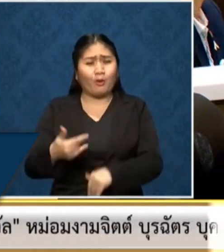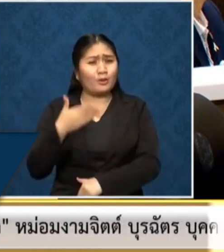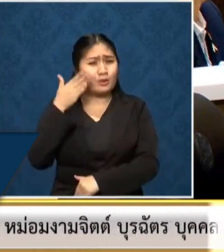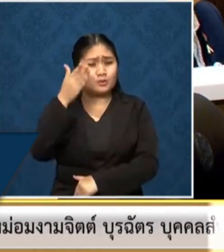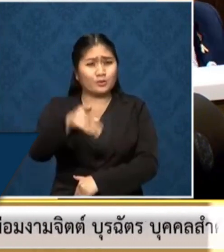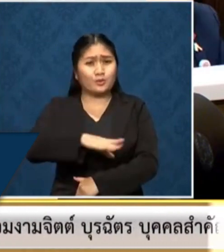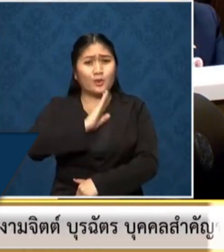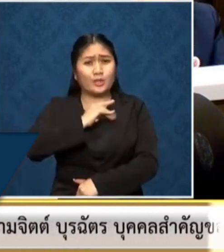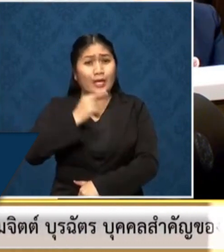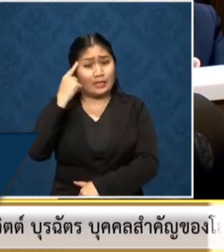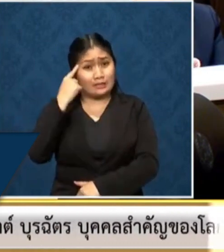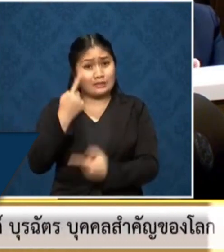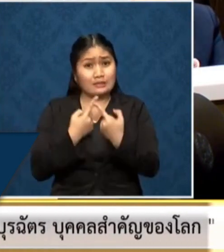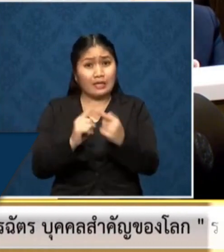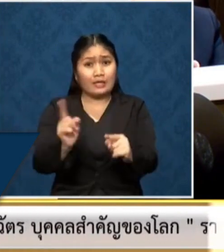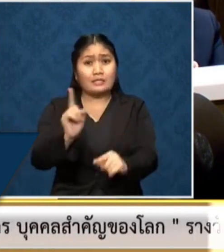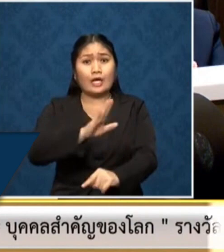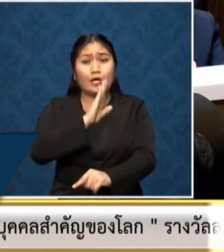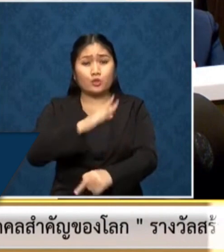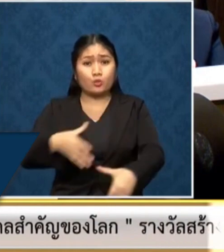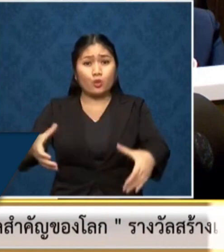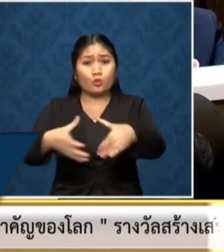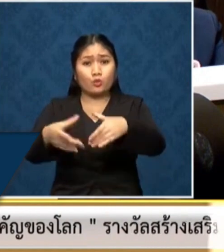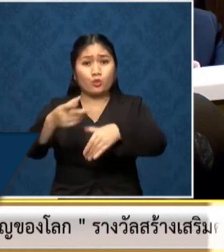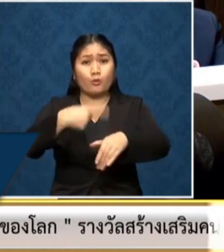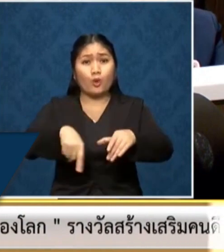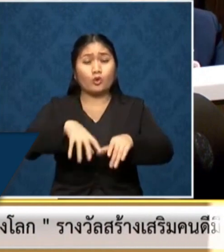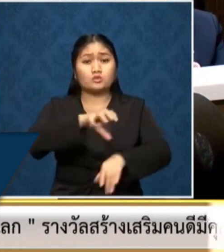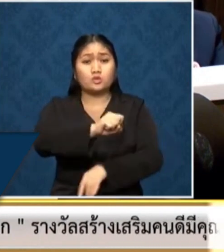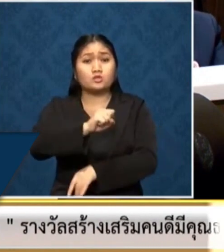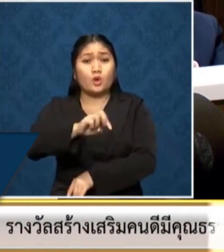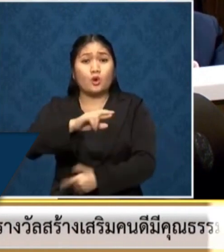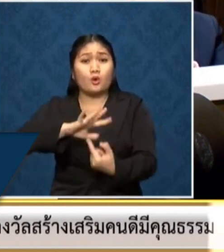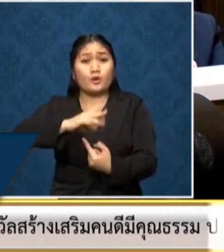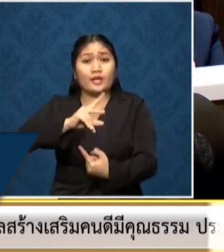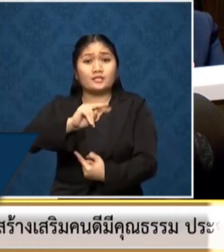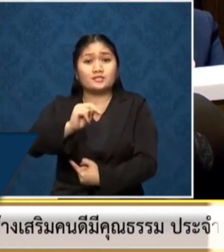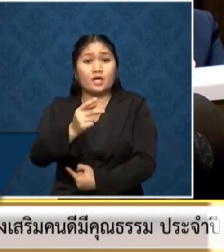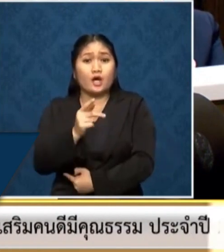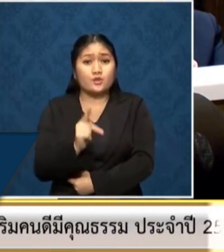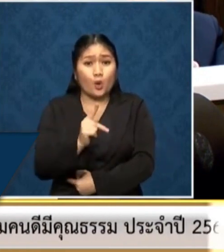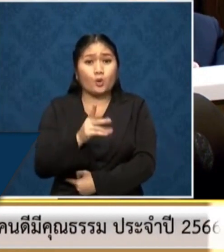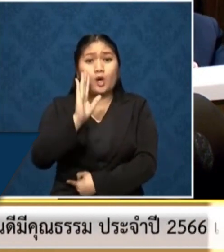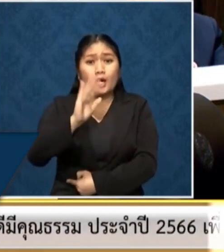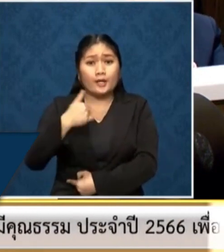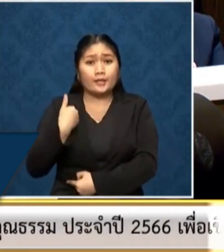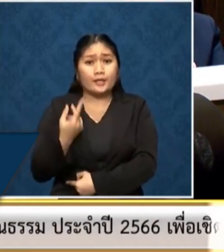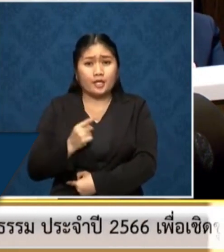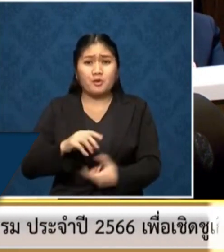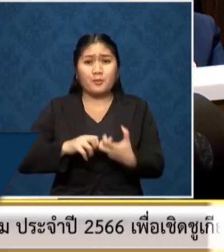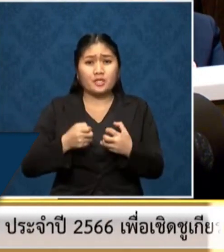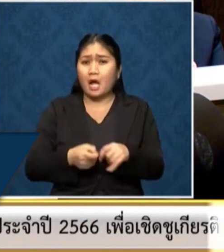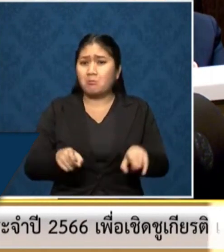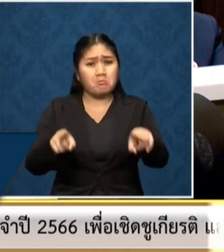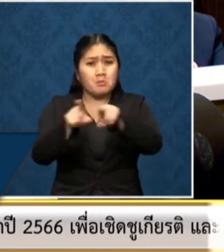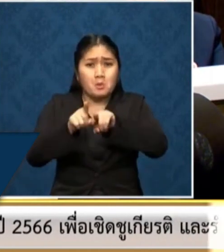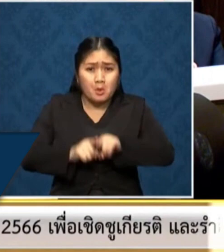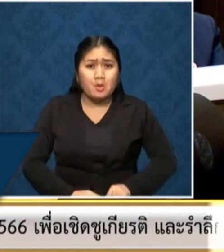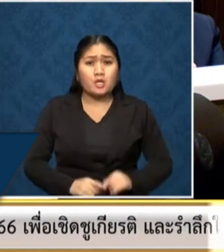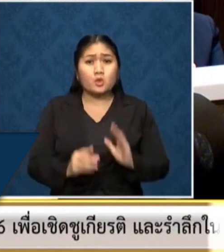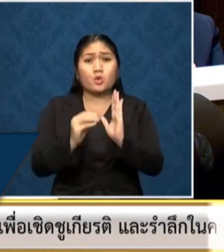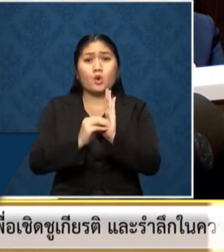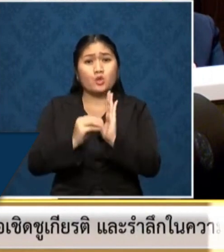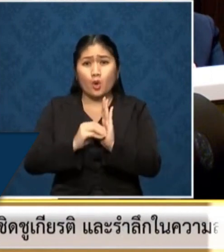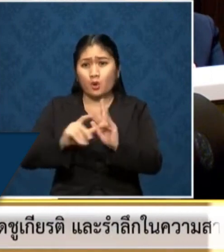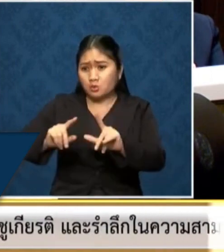ไปครัว่าแ้กระทั่งในเขตเมืองของสอสอรักชนกสีนอกเรากมีปัญหาแบบนี้กอทículoไ่